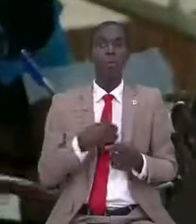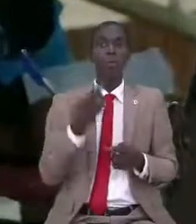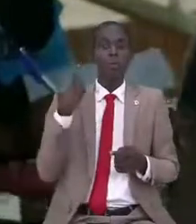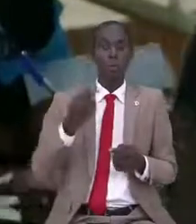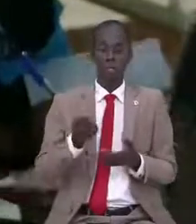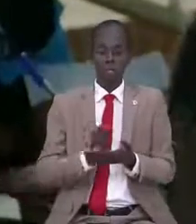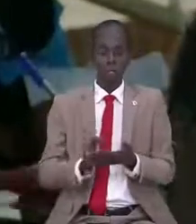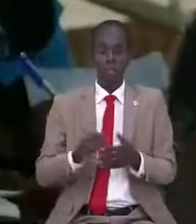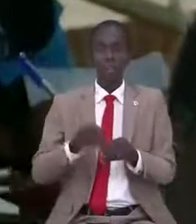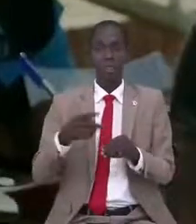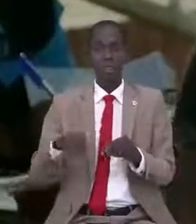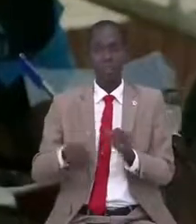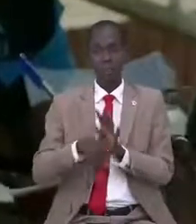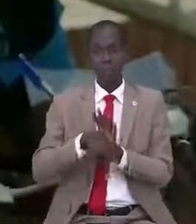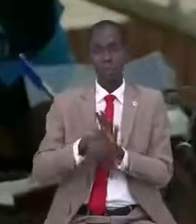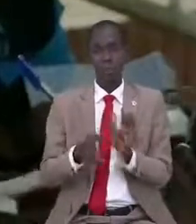lorsqu'on était à l'école primaire,